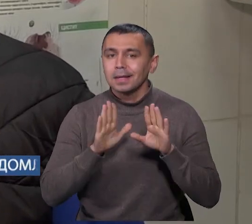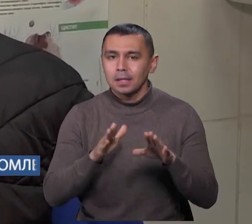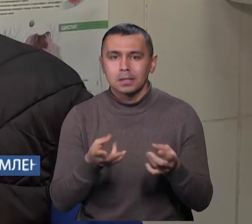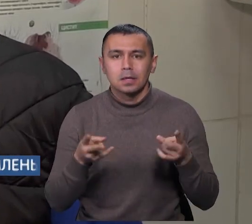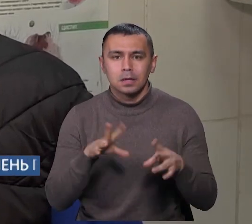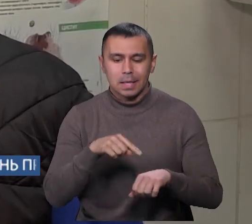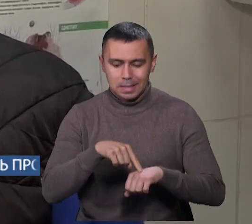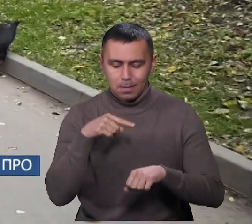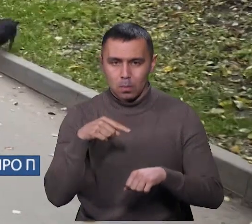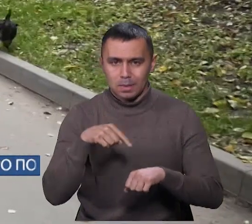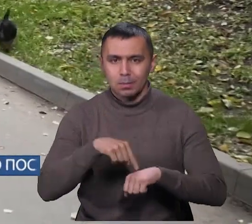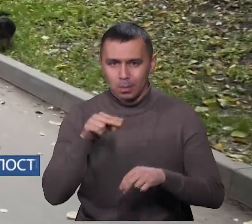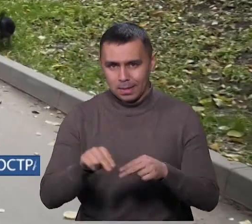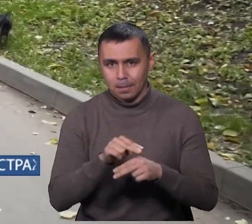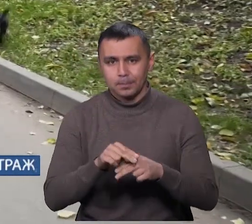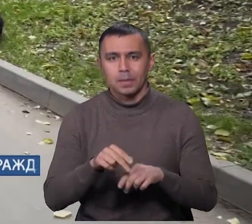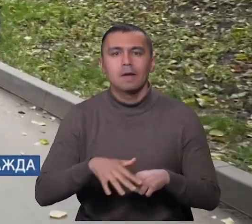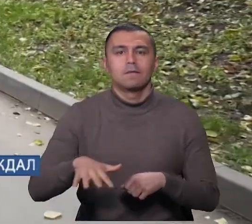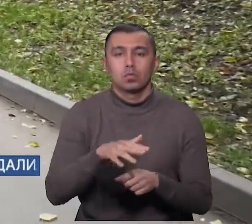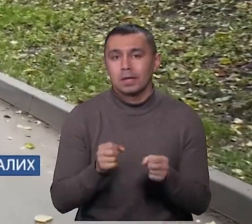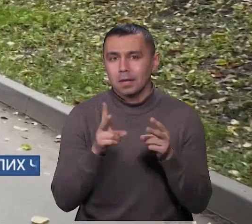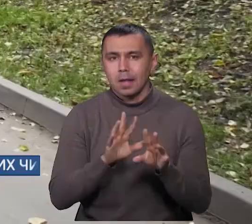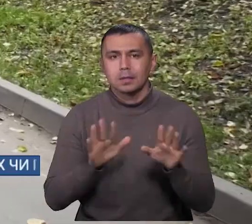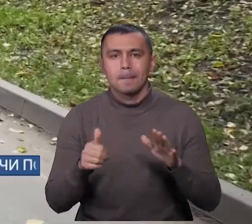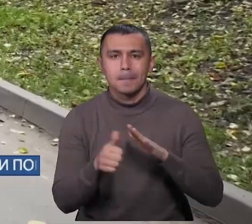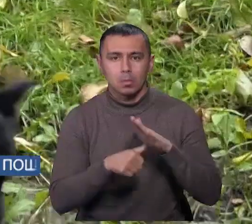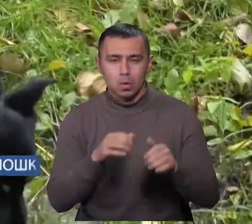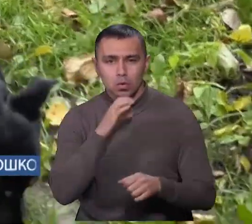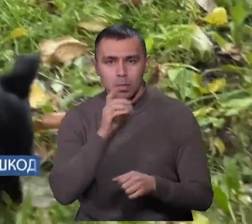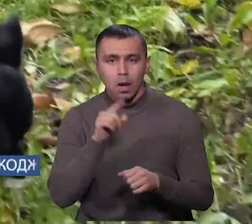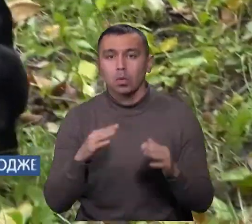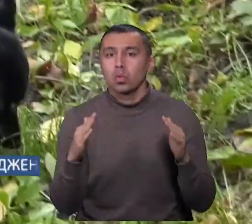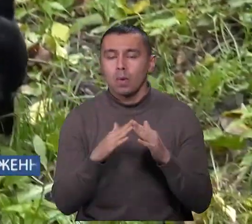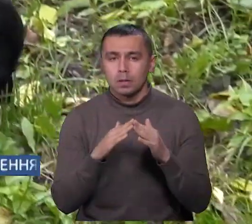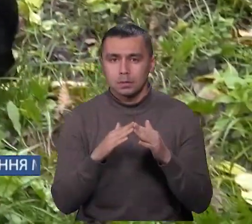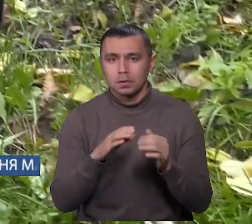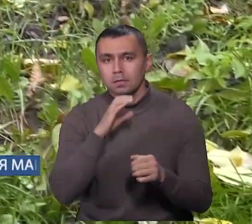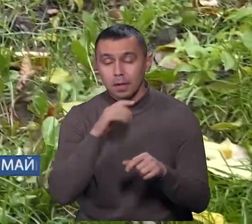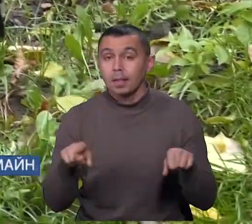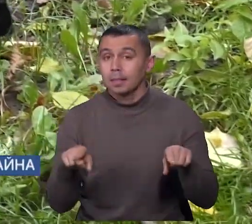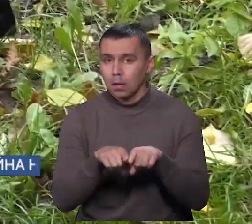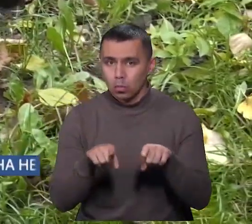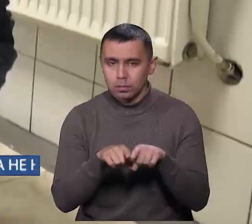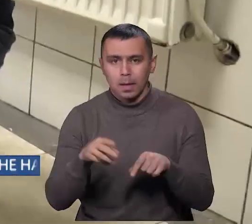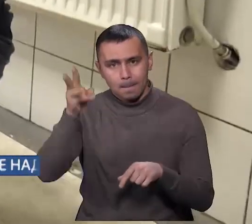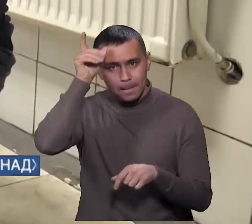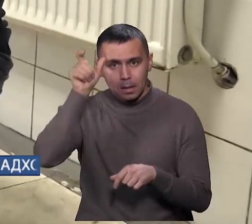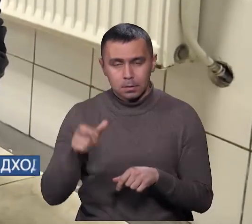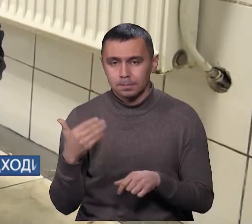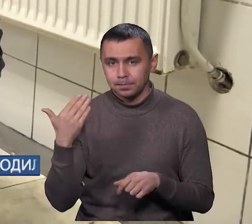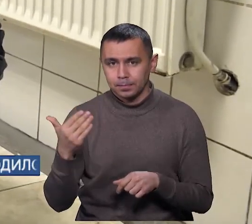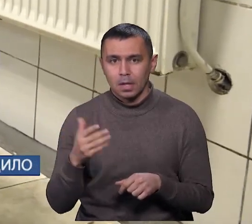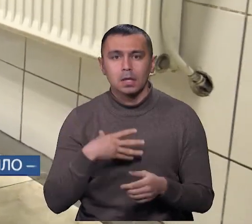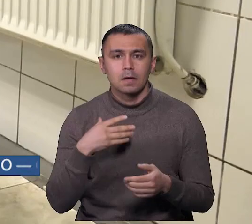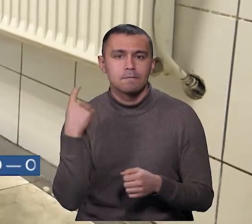стається симптоматична терапія. Та у зоні ризику не лише безпритульні собаки, а й домашні улюбленці. Хмельничанка Ірина Москаленко